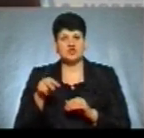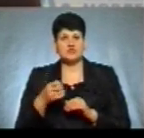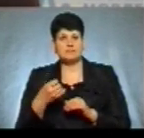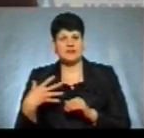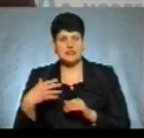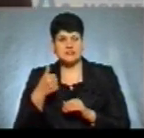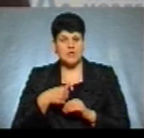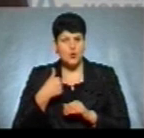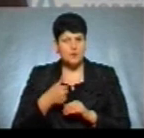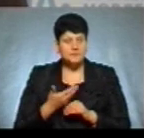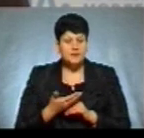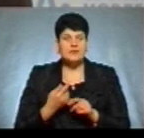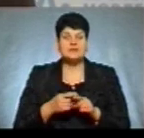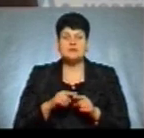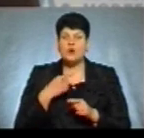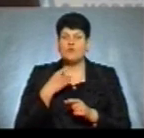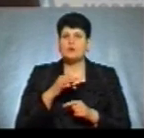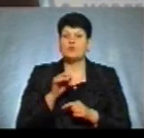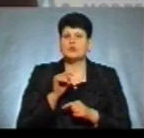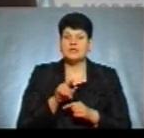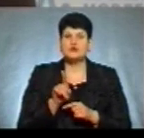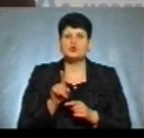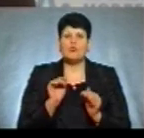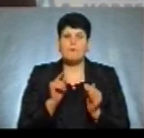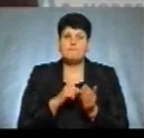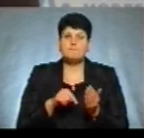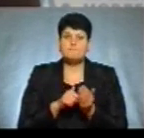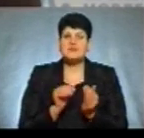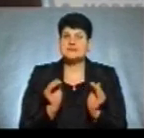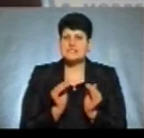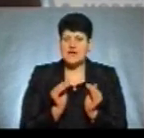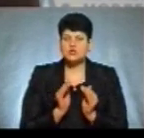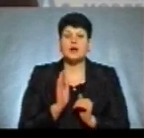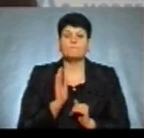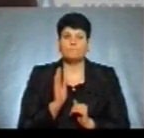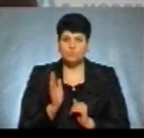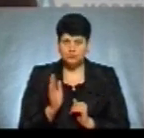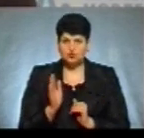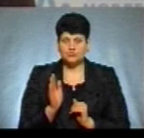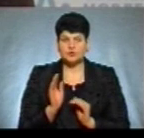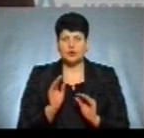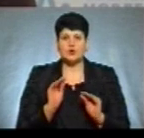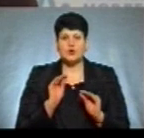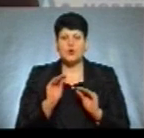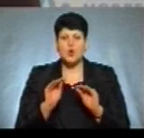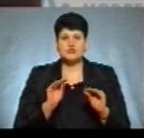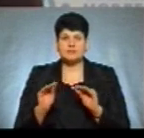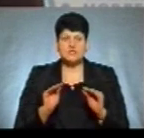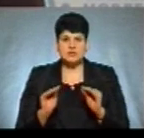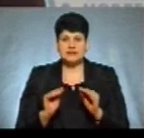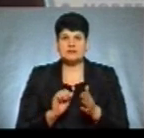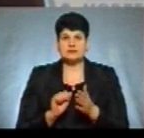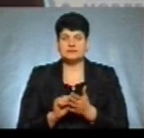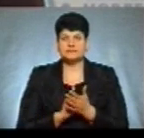це говорить про те, що в містечках будуть розміщувати друковані агітаційні матеріали, але